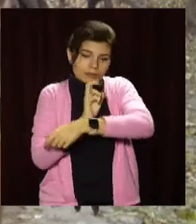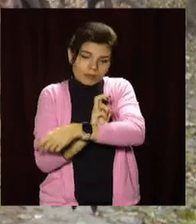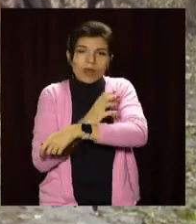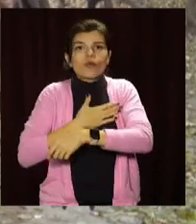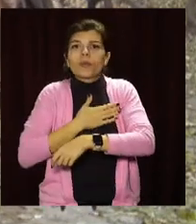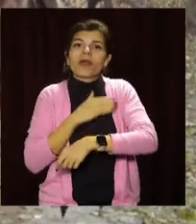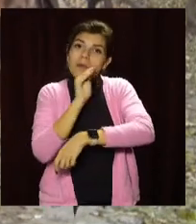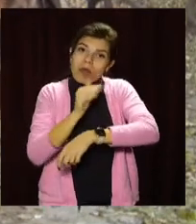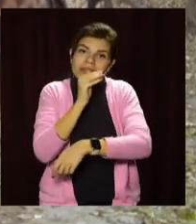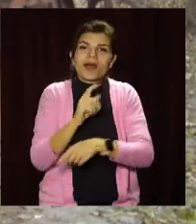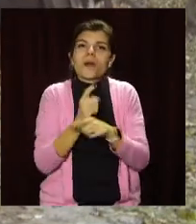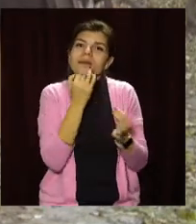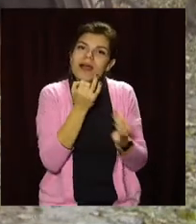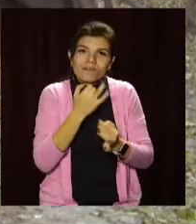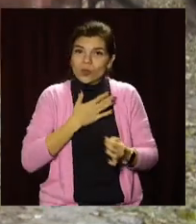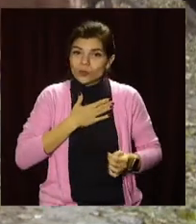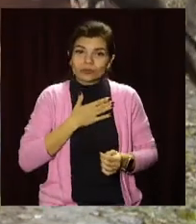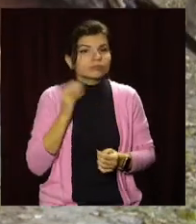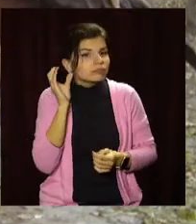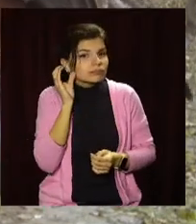когда ее погладишь такая.